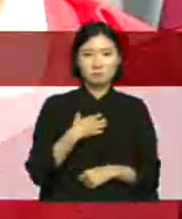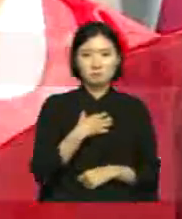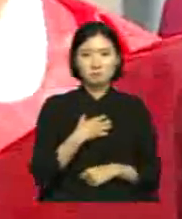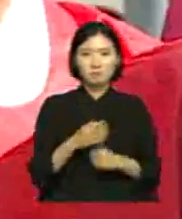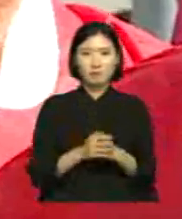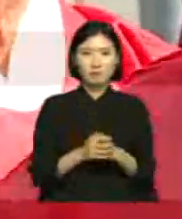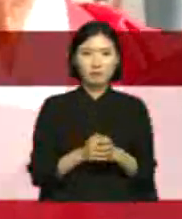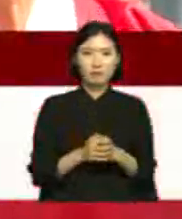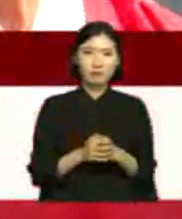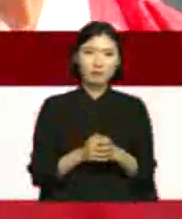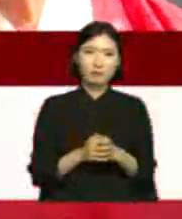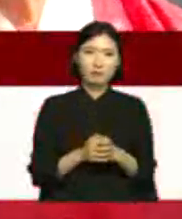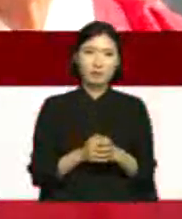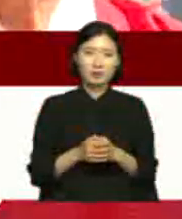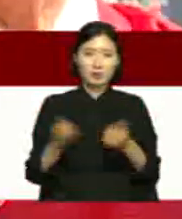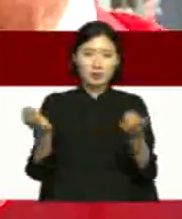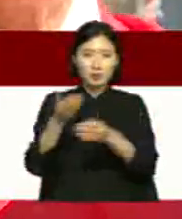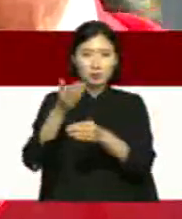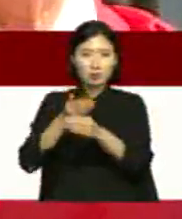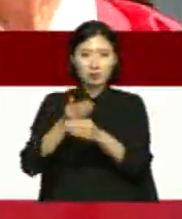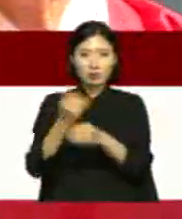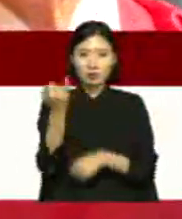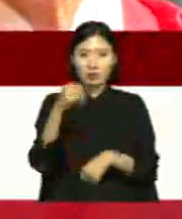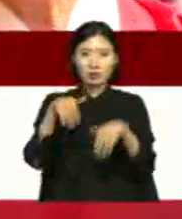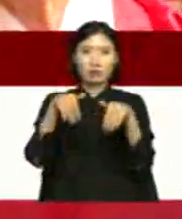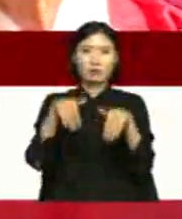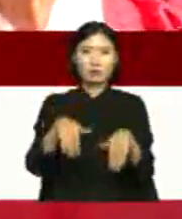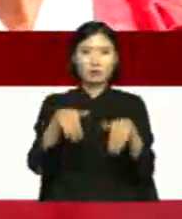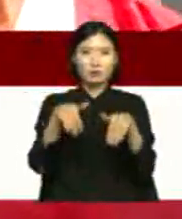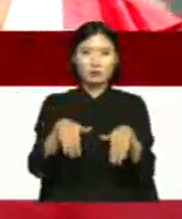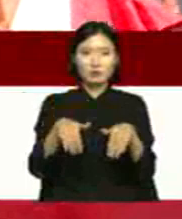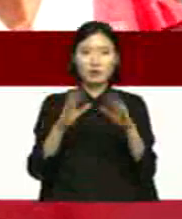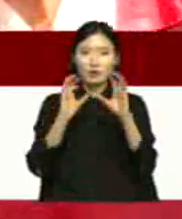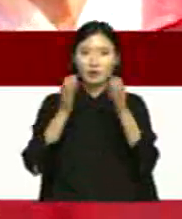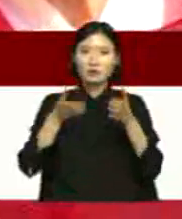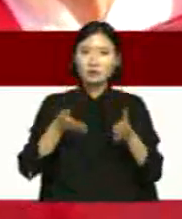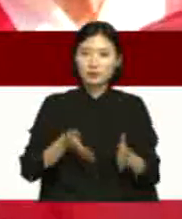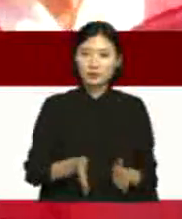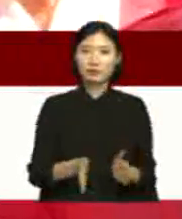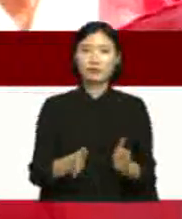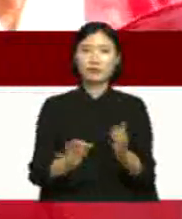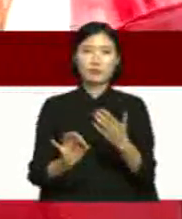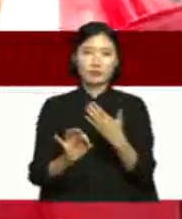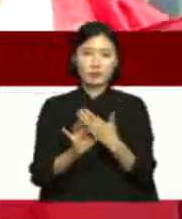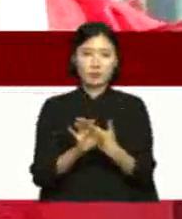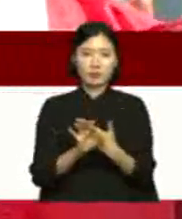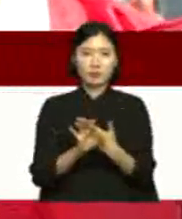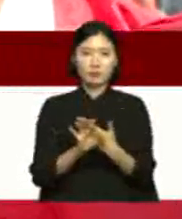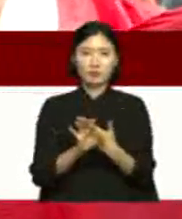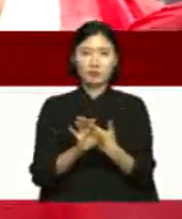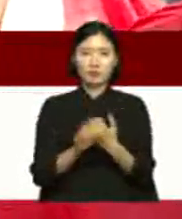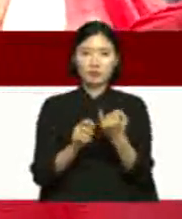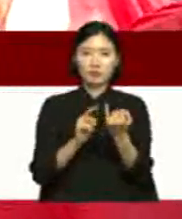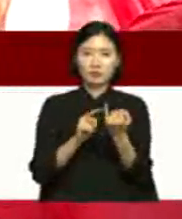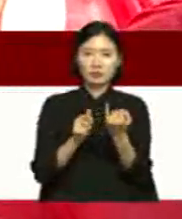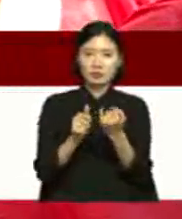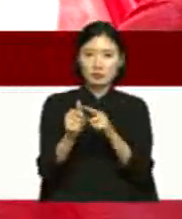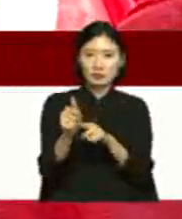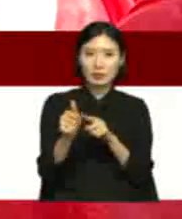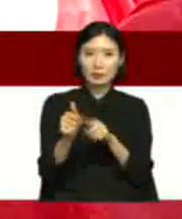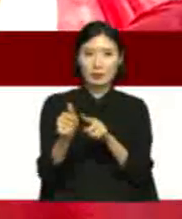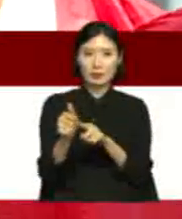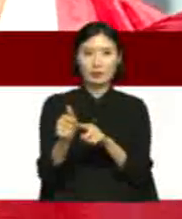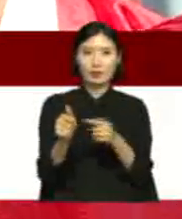사역 층인 여정이 아이를 낙하 든 아 그어 남편에게